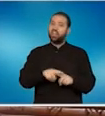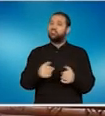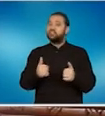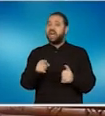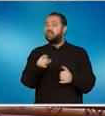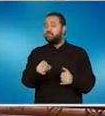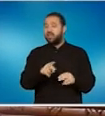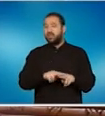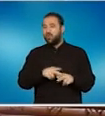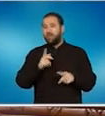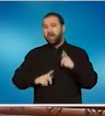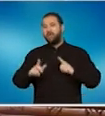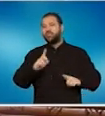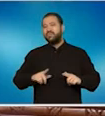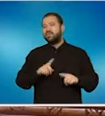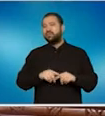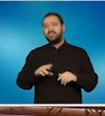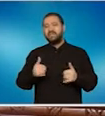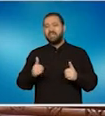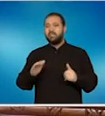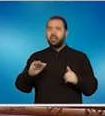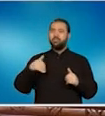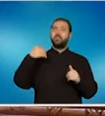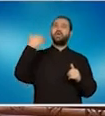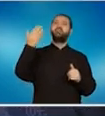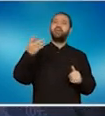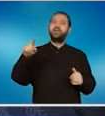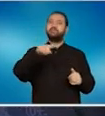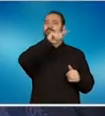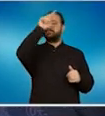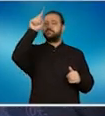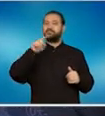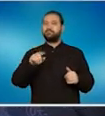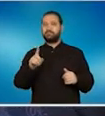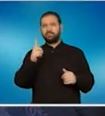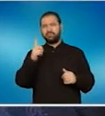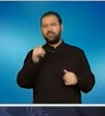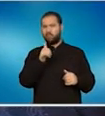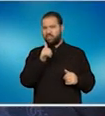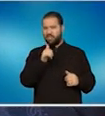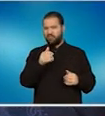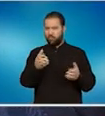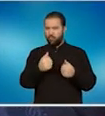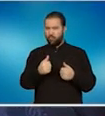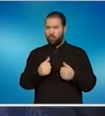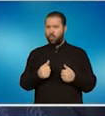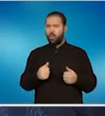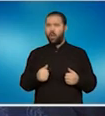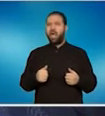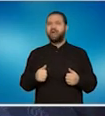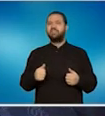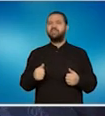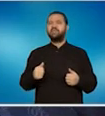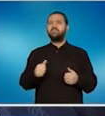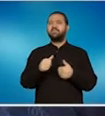s-a întâmplat acolo, cum a suferit și ce urmează după aceea? Dintr-un interviu luat nepotului dânsului, părintelui